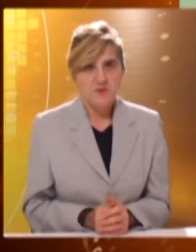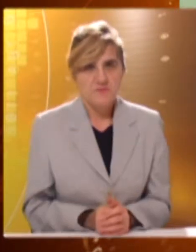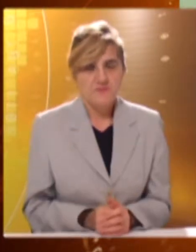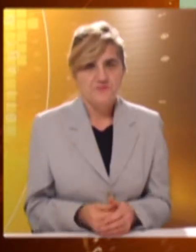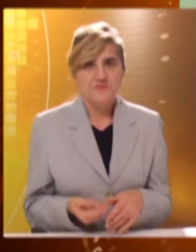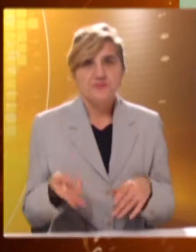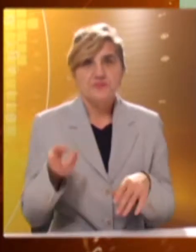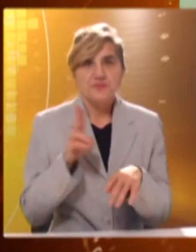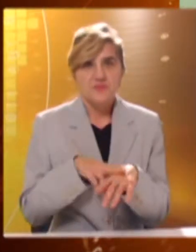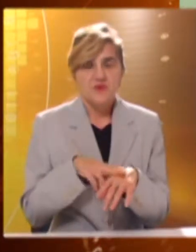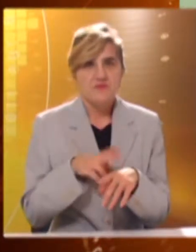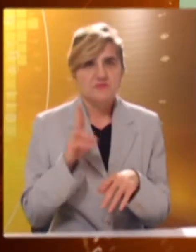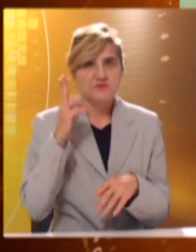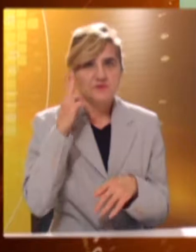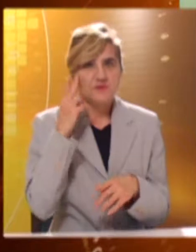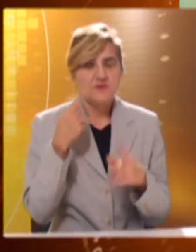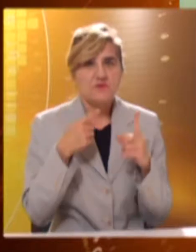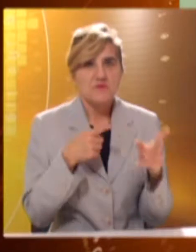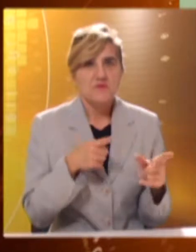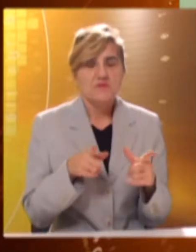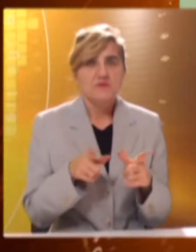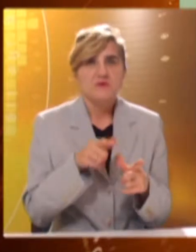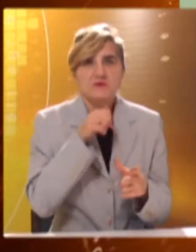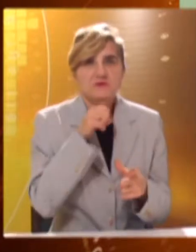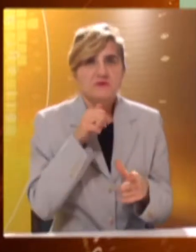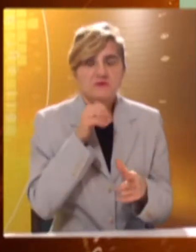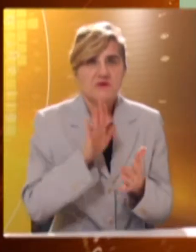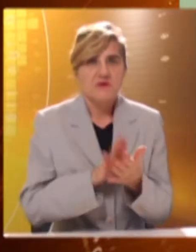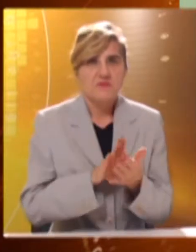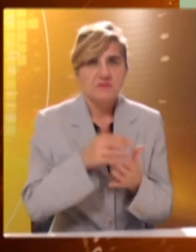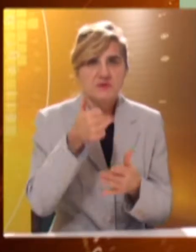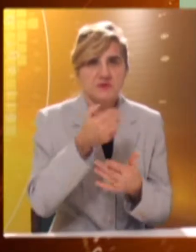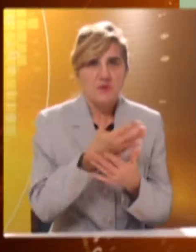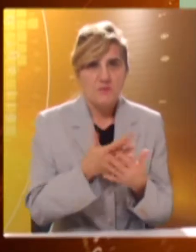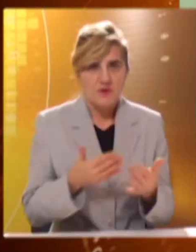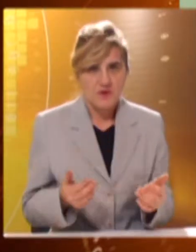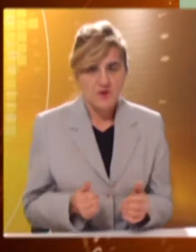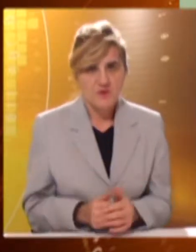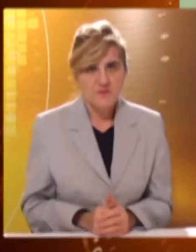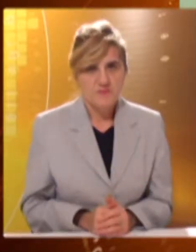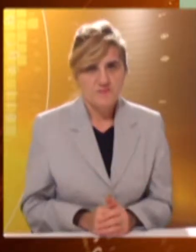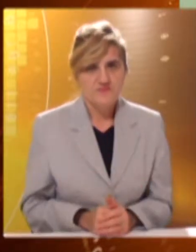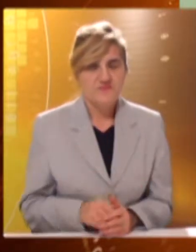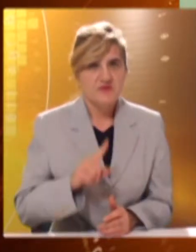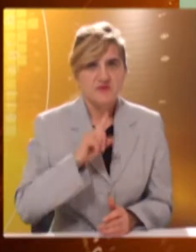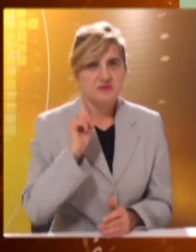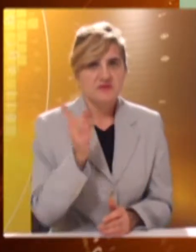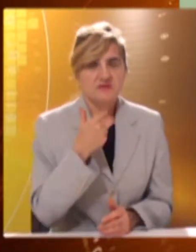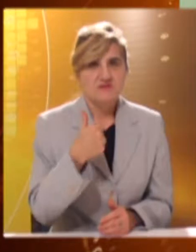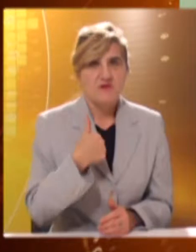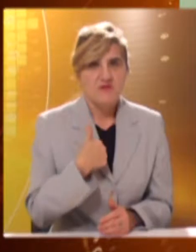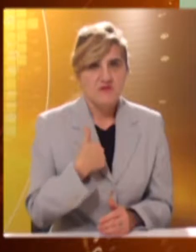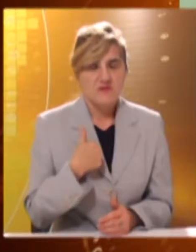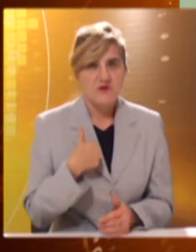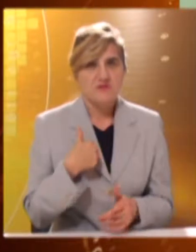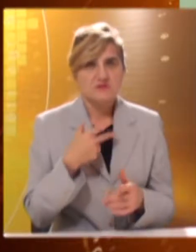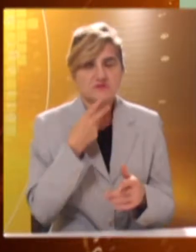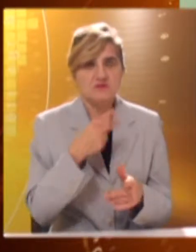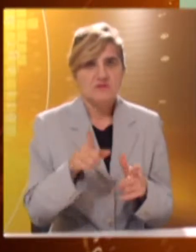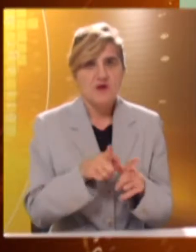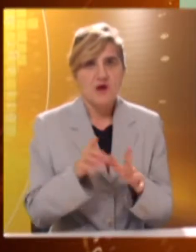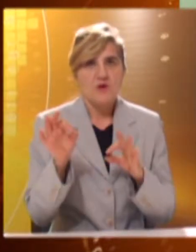iznos kredita može da se ostvari po osnovu konkursa za veće investicione projekte, to je 100 miliona dinara. Za sve naše konkurse važe isti uslovi u